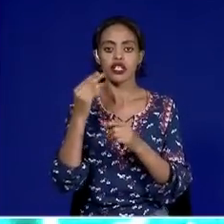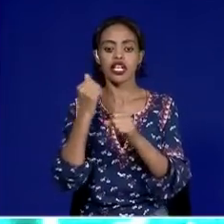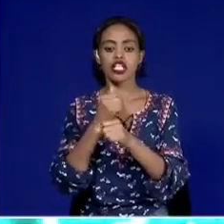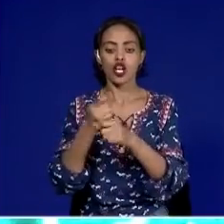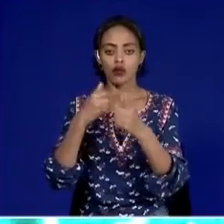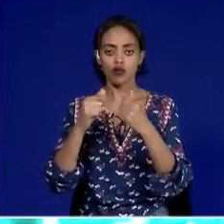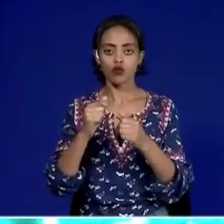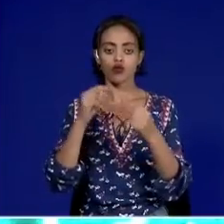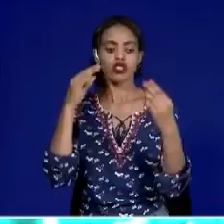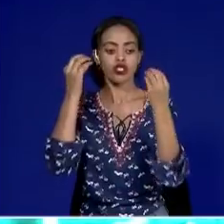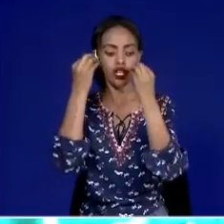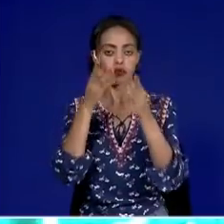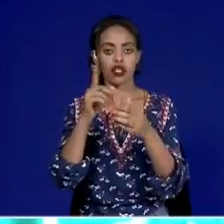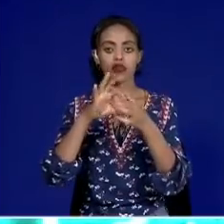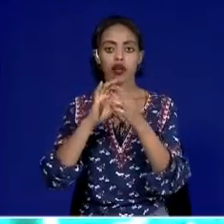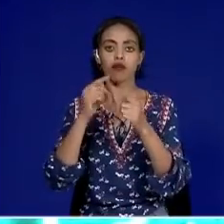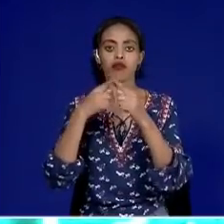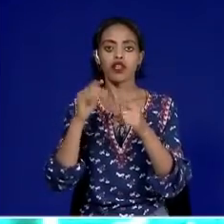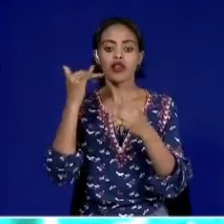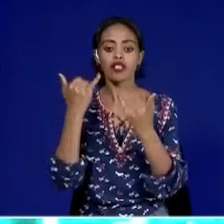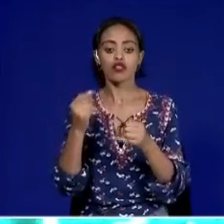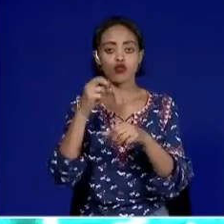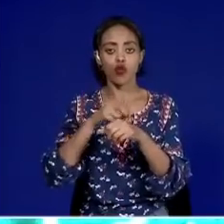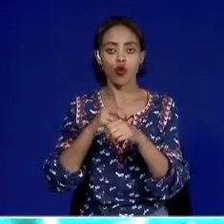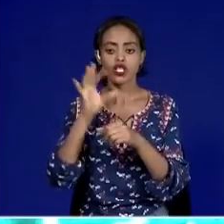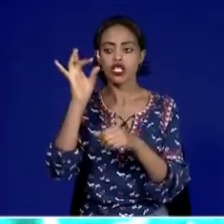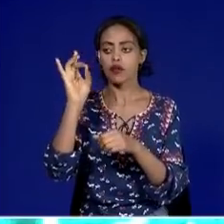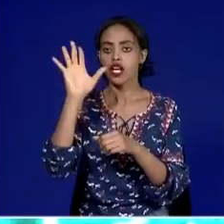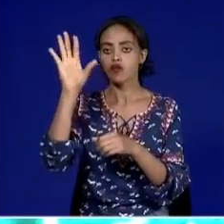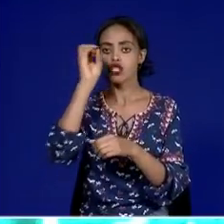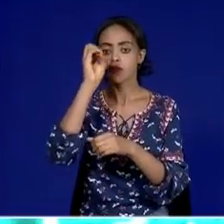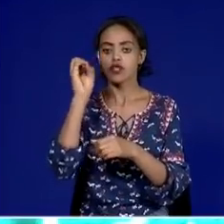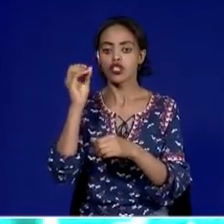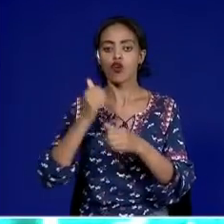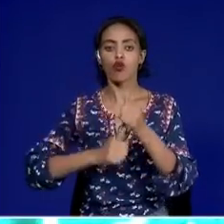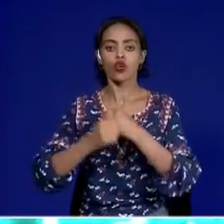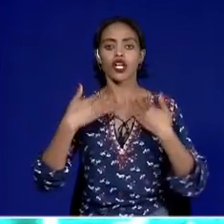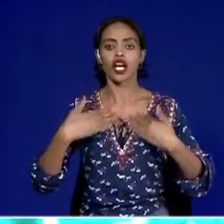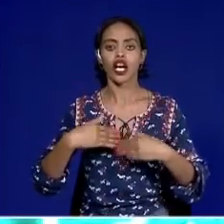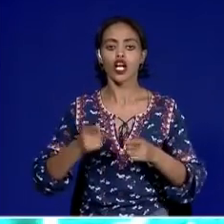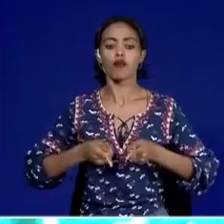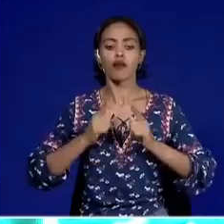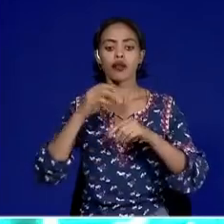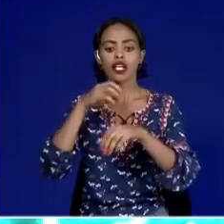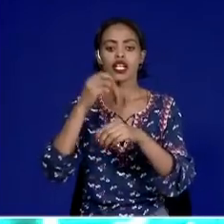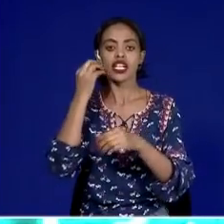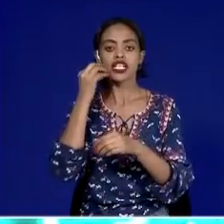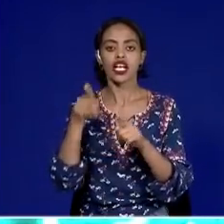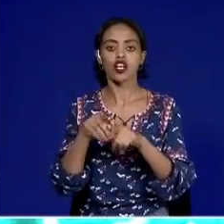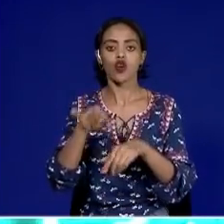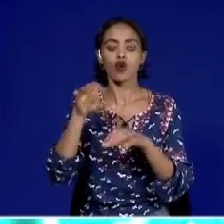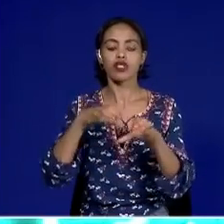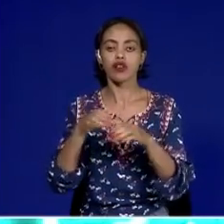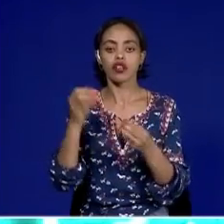እናሰርሕ መምፅኡ ዝሓበረት ማሕበር ብፍላይ ድማ ኣብዚ ሕዚ እዋን 85,000 ጉድኣት ኣካል መንበሪ ገዛ ክረብኩ ከም ዝገበረ ገሊጹ ኣሎ።